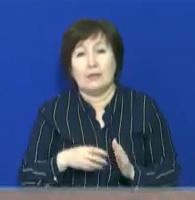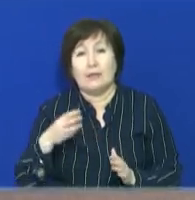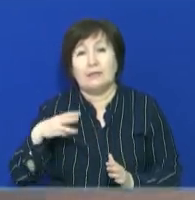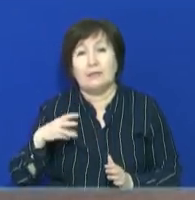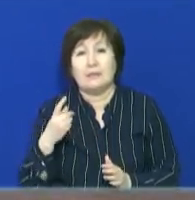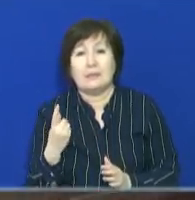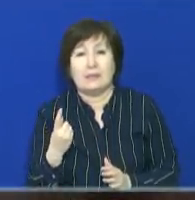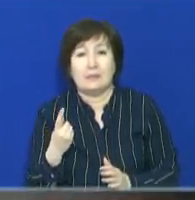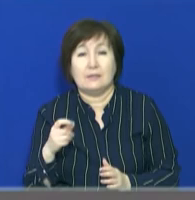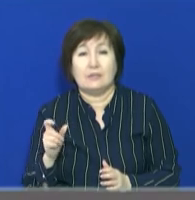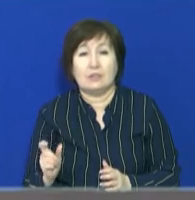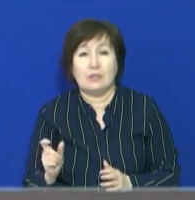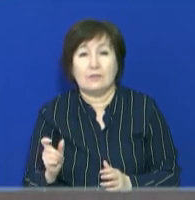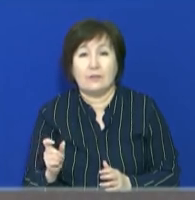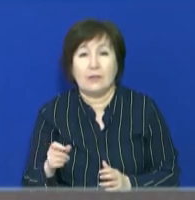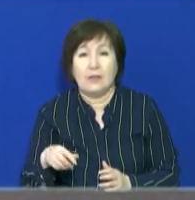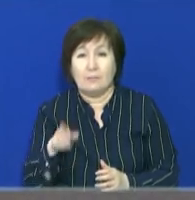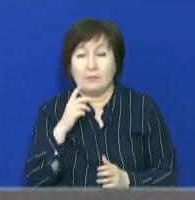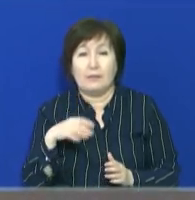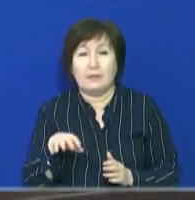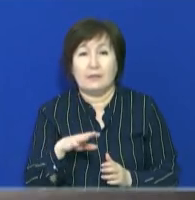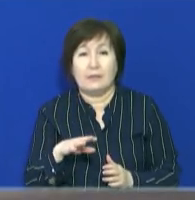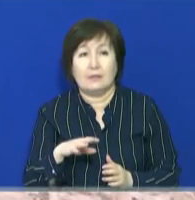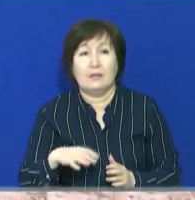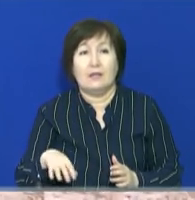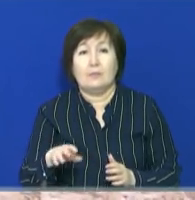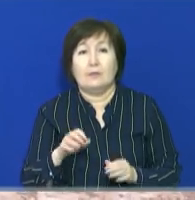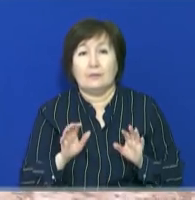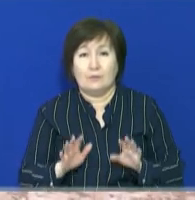еңбекке қабілетті болса, оның барлығы дерлік тұрақты